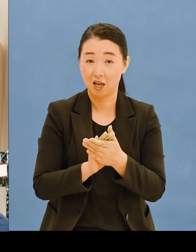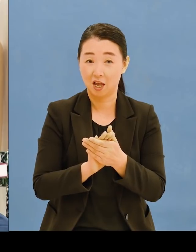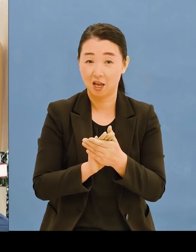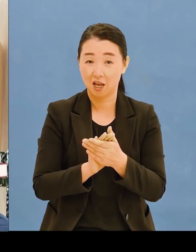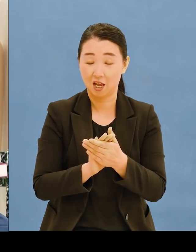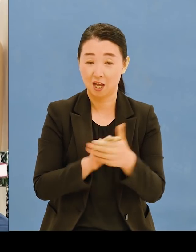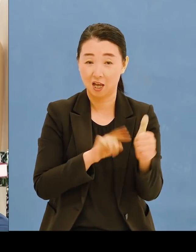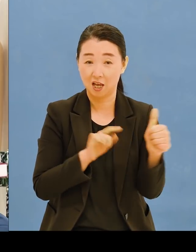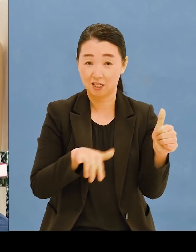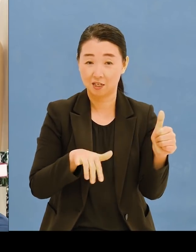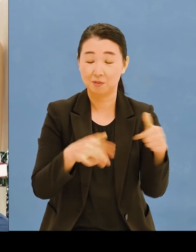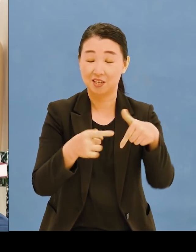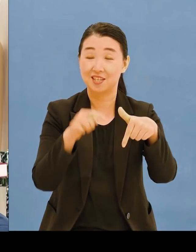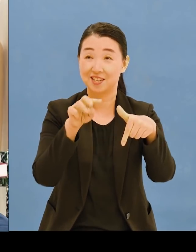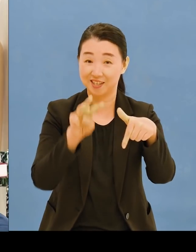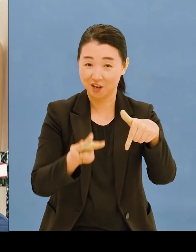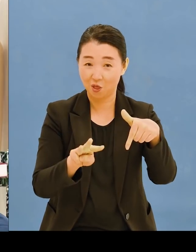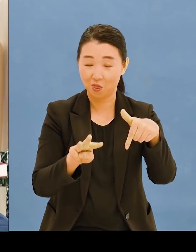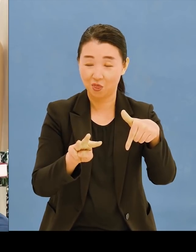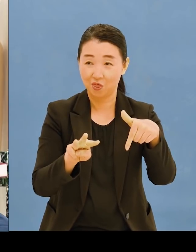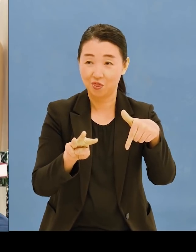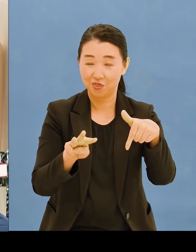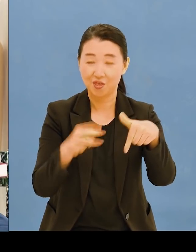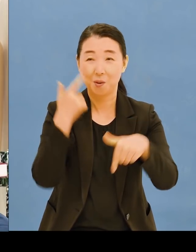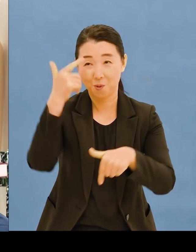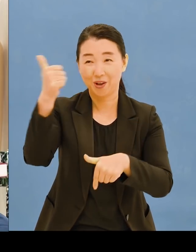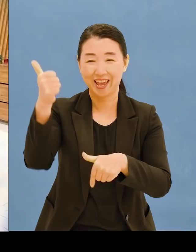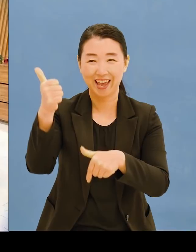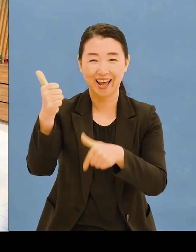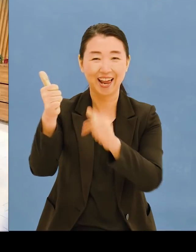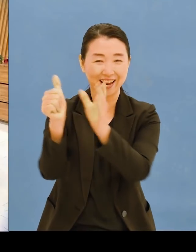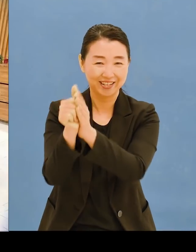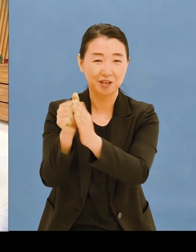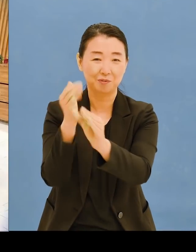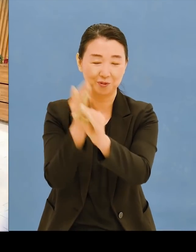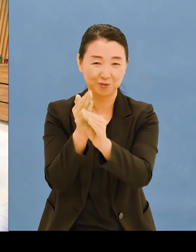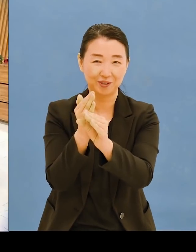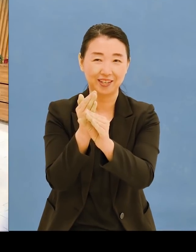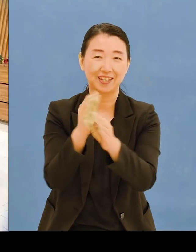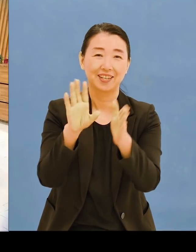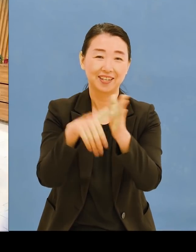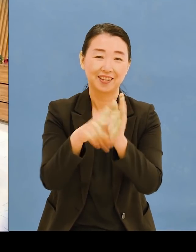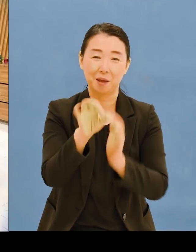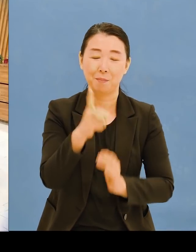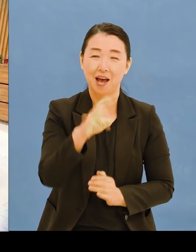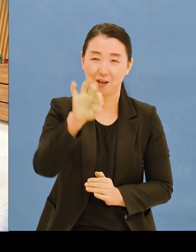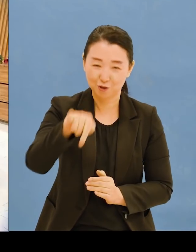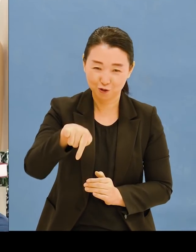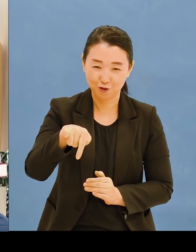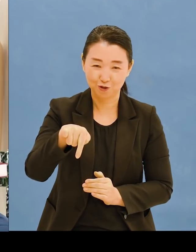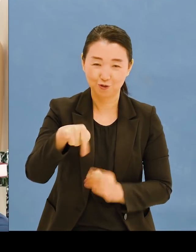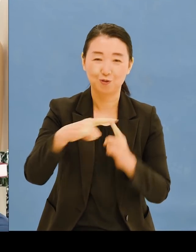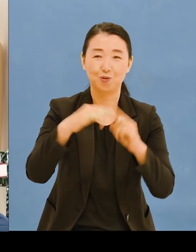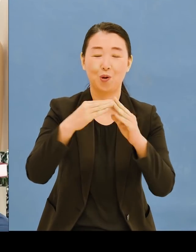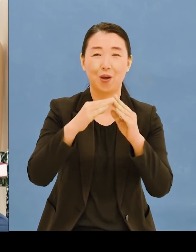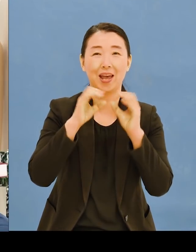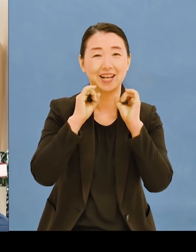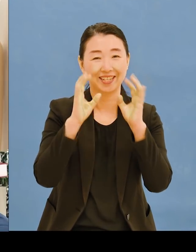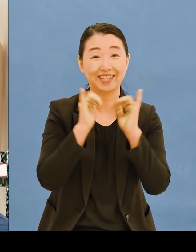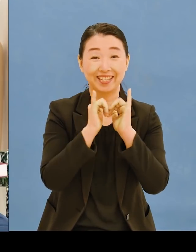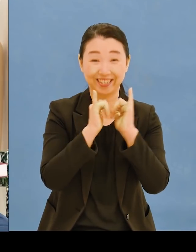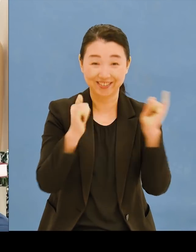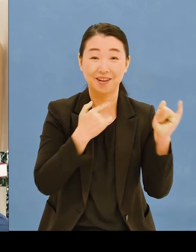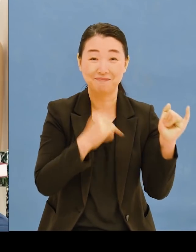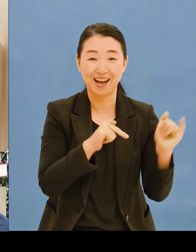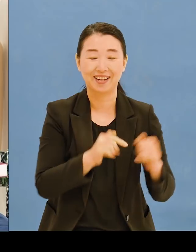인천에서 이제 담임하고 있는 그 친구가 이제 당시에 그 방주교회 신학생으로 있었거든요. 그래서 이제 그 친구를 통해서 이제